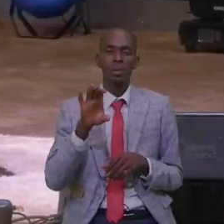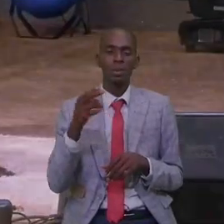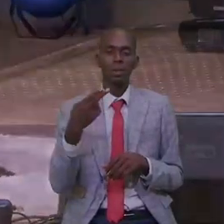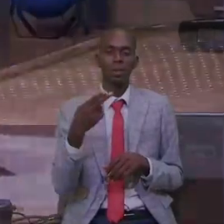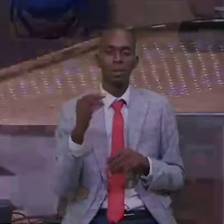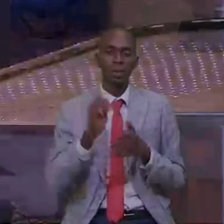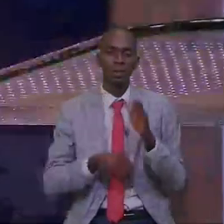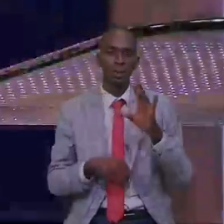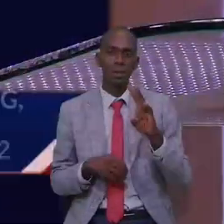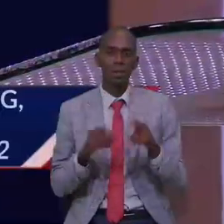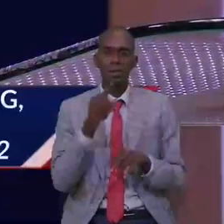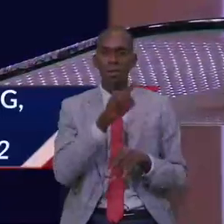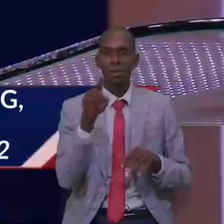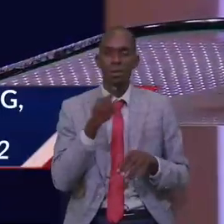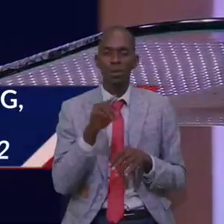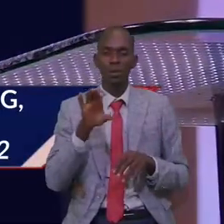à